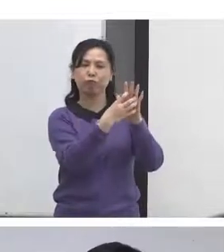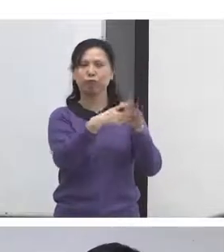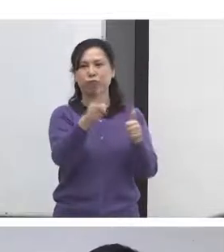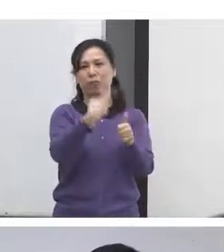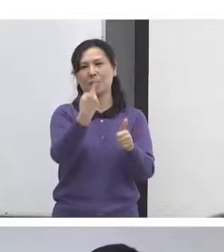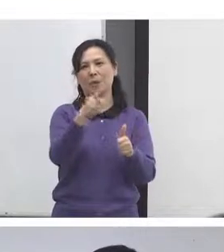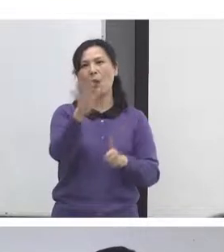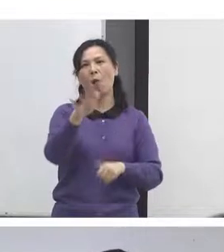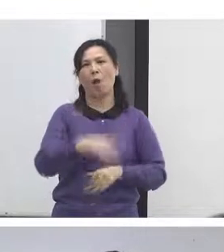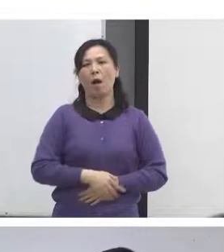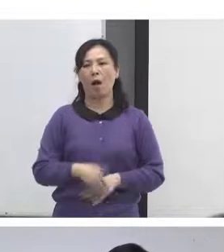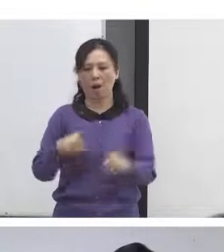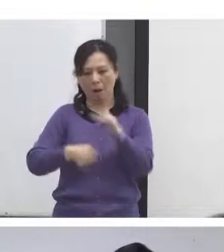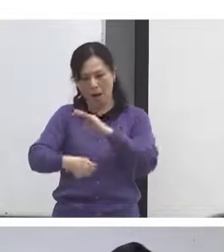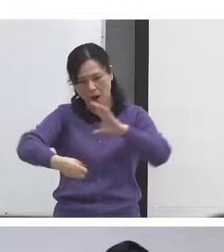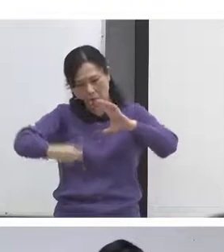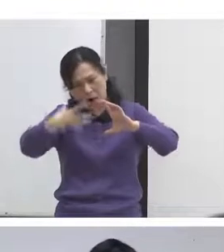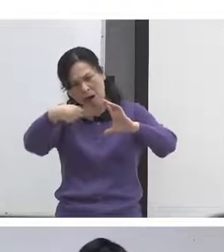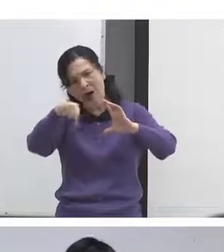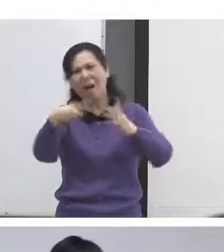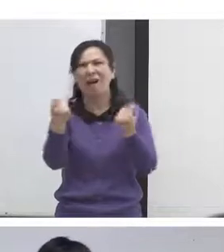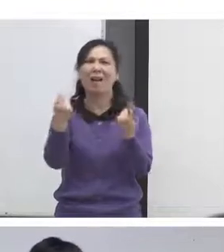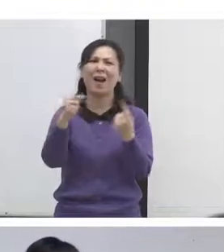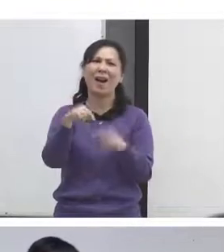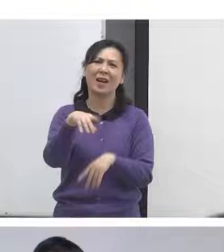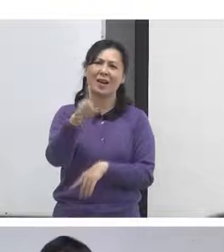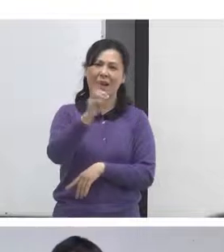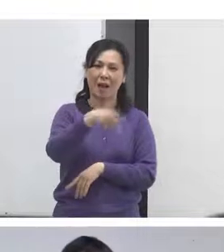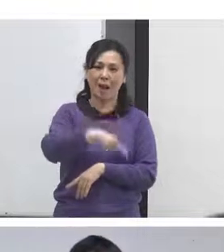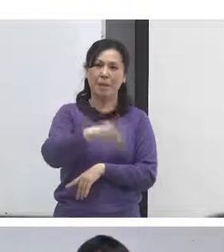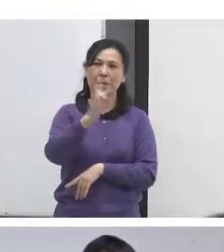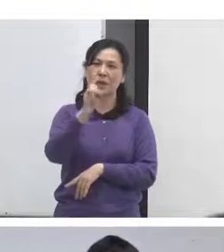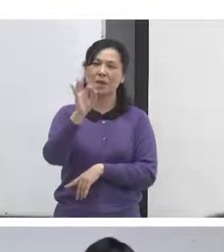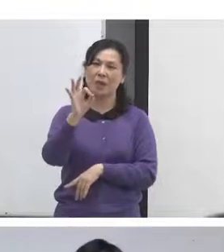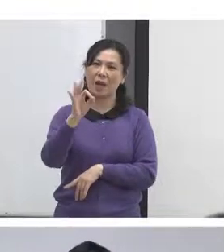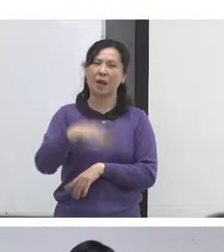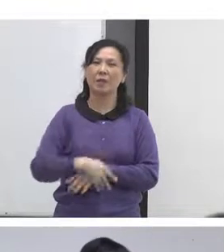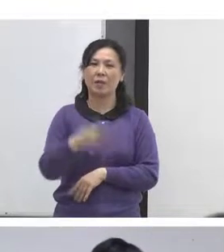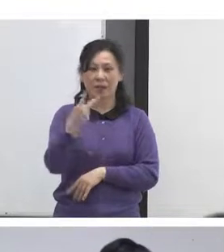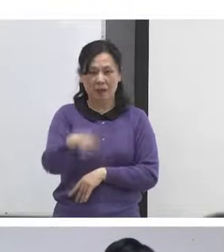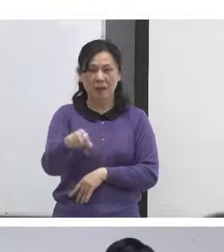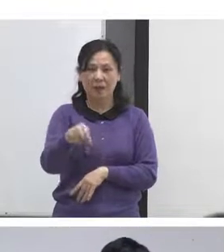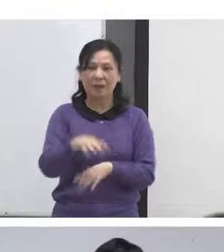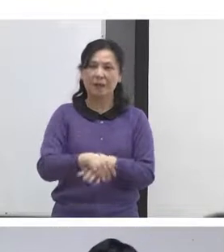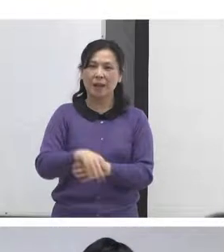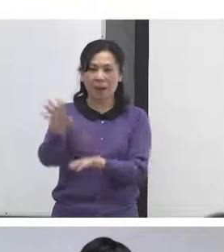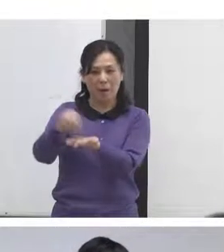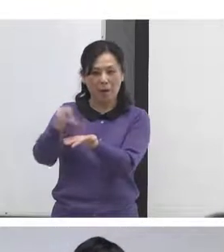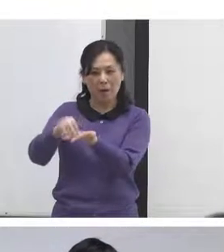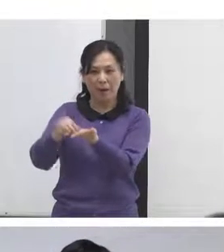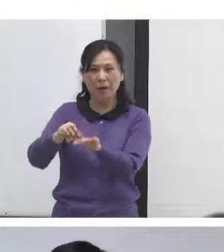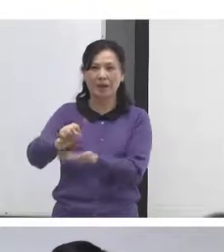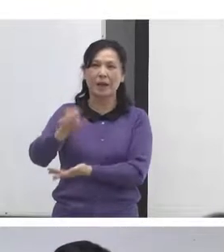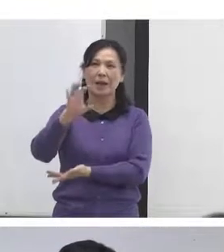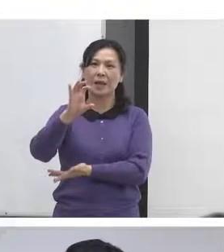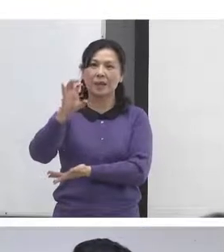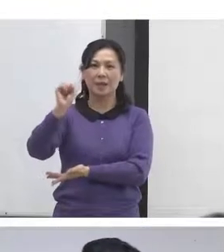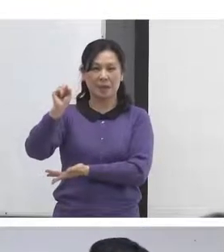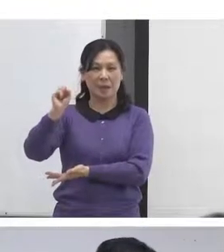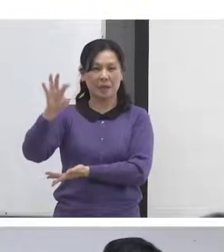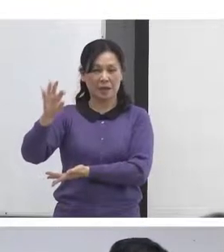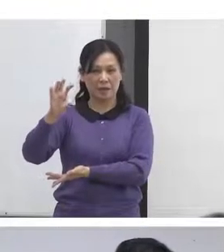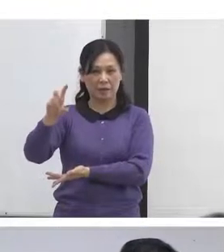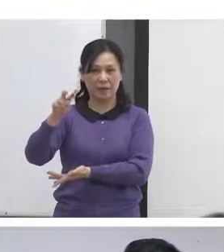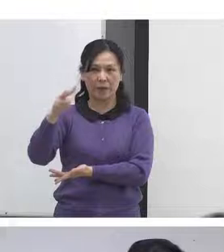是你进去里面它本质还是那个 PDF， 然后你其实而且你还多了一层要下载 CSV， 打开 CSV 才能得到网址的动作。